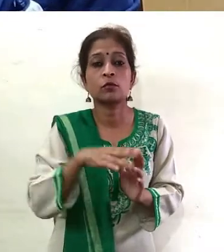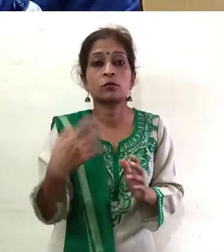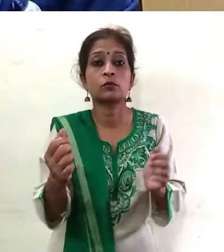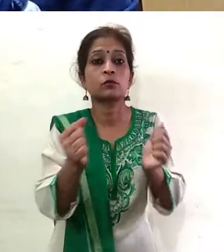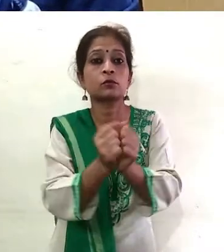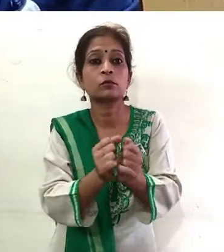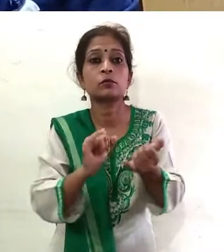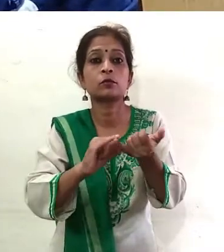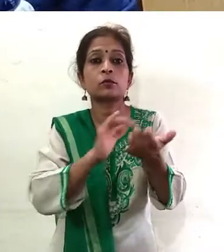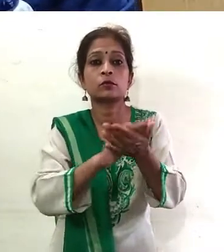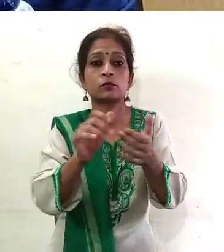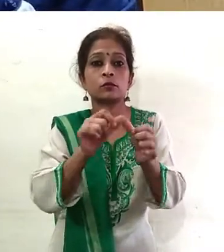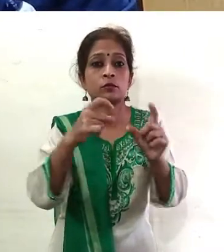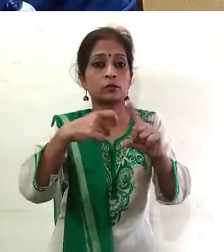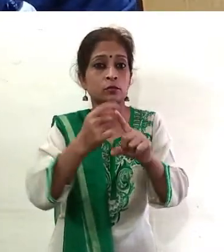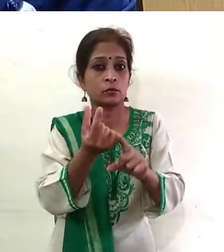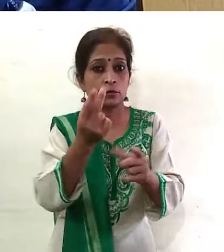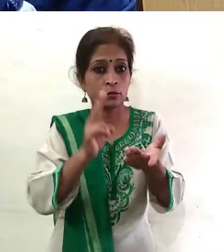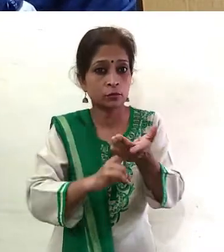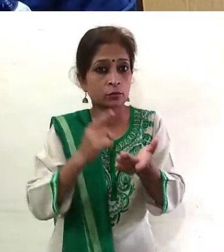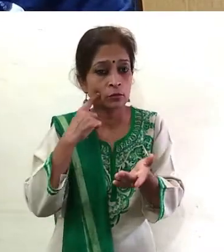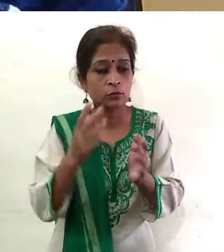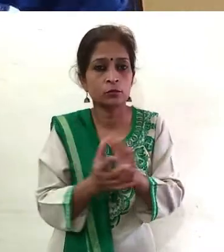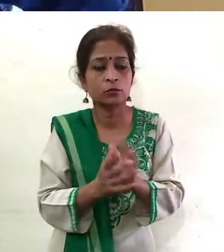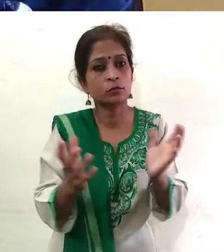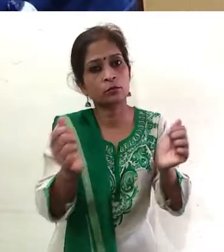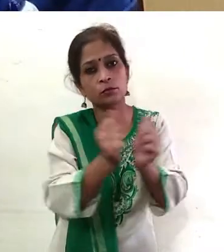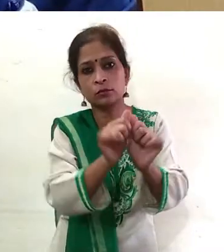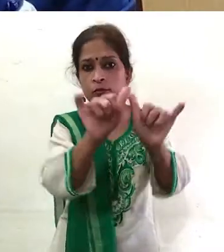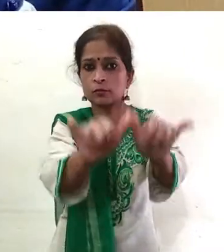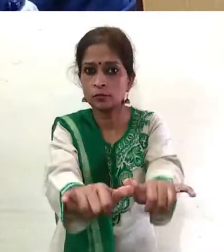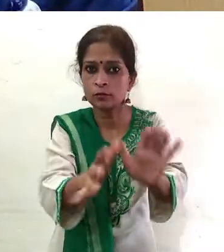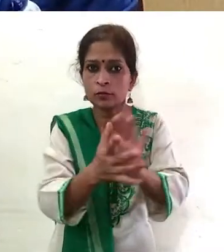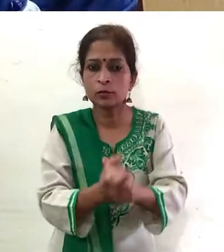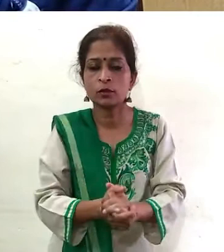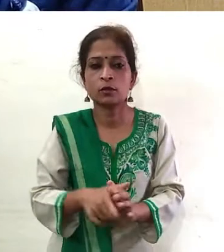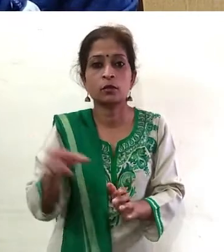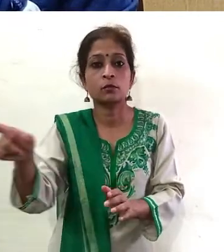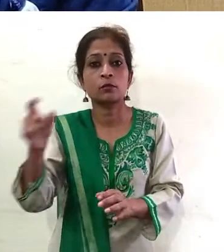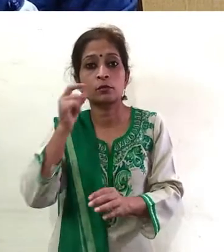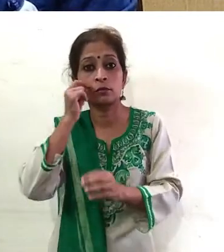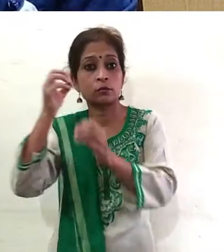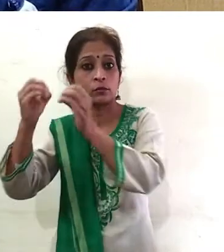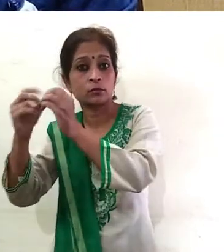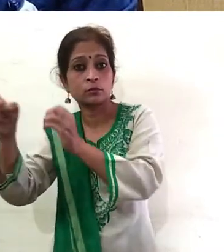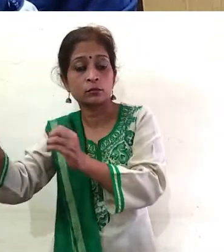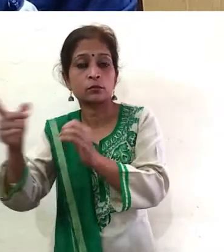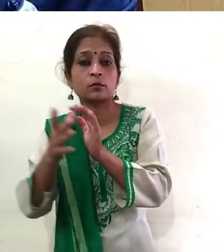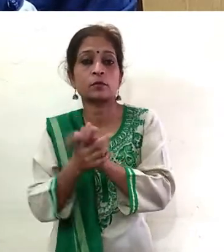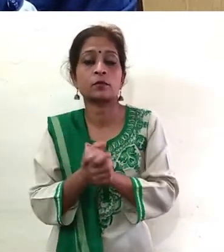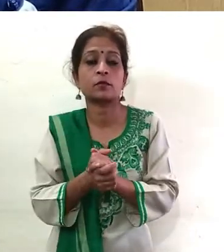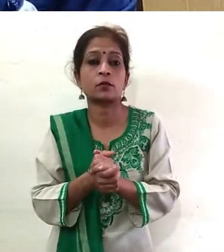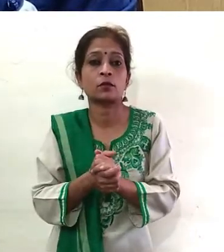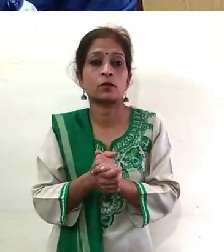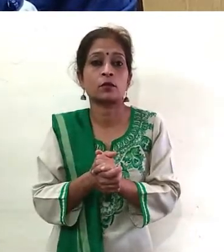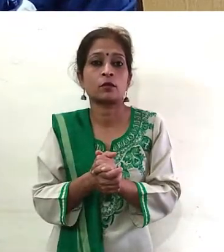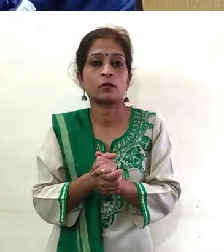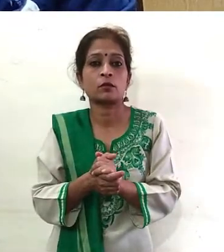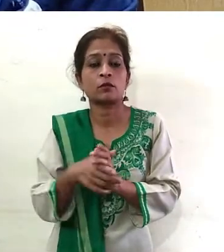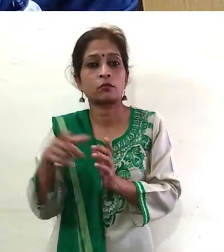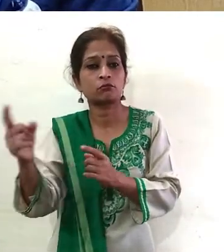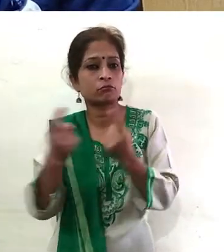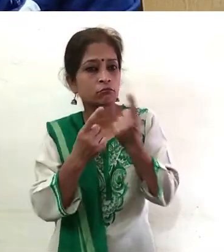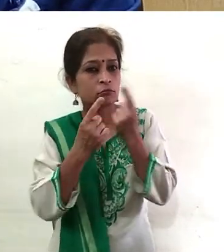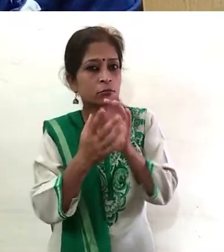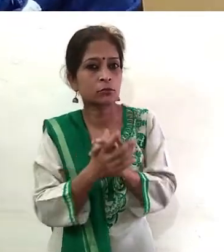शकुनी यह सारे के सारे हैं जो हेयर गए पितामह भीष्म ने है कि